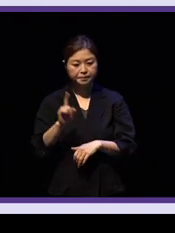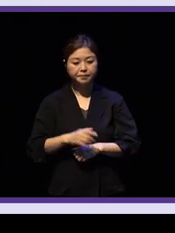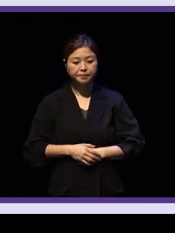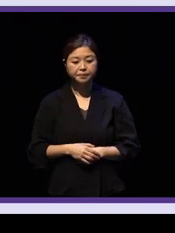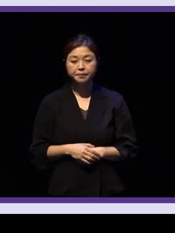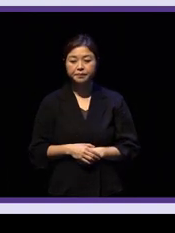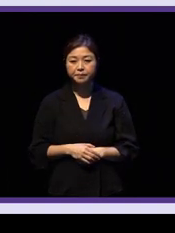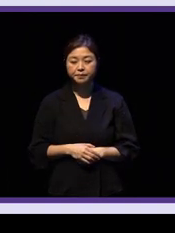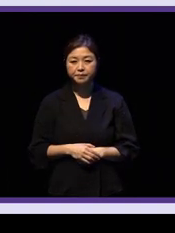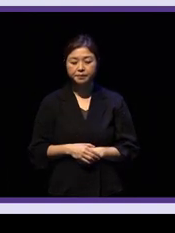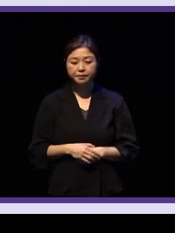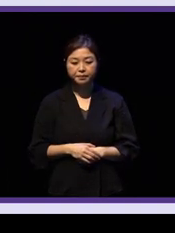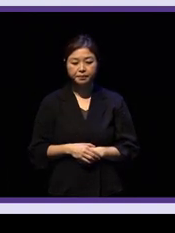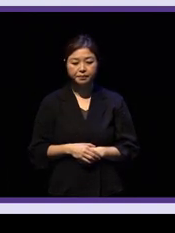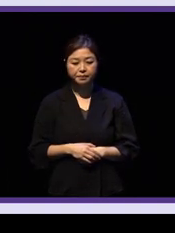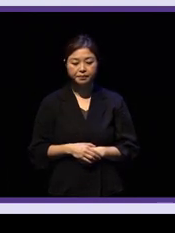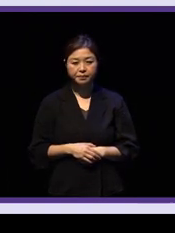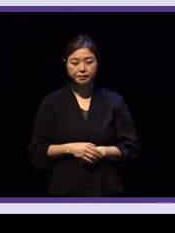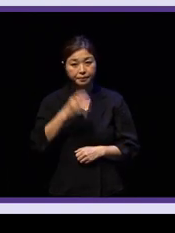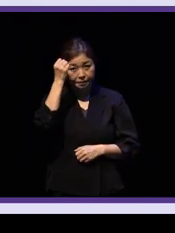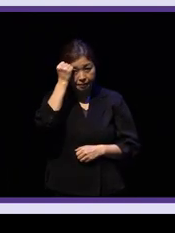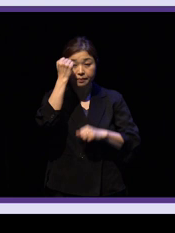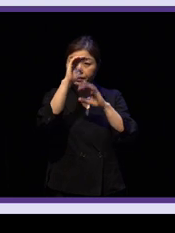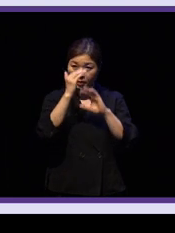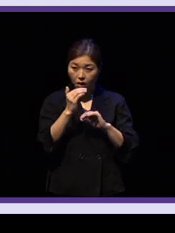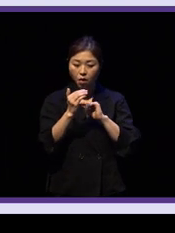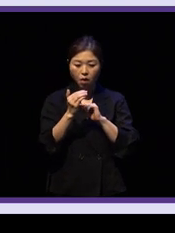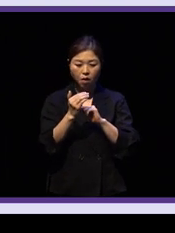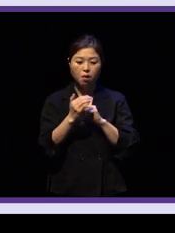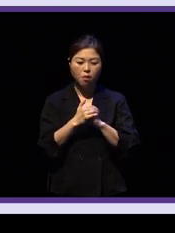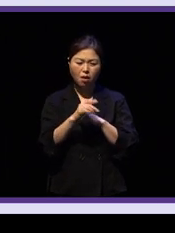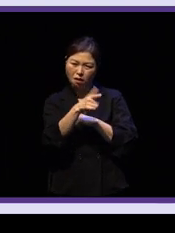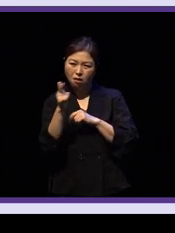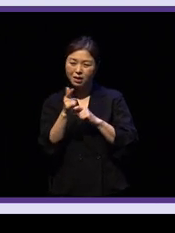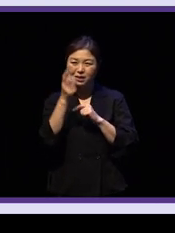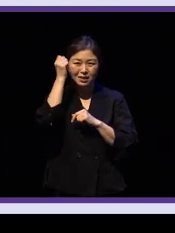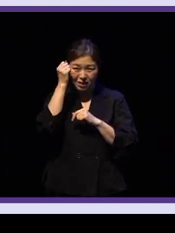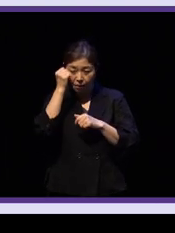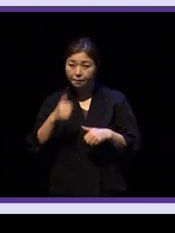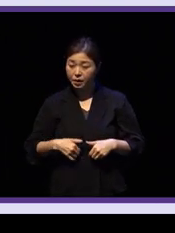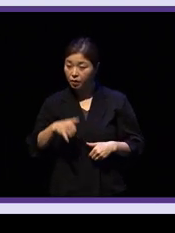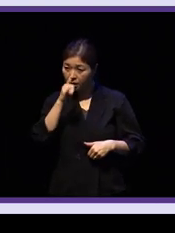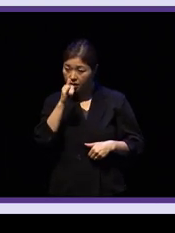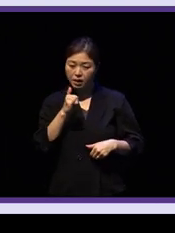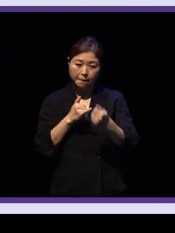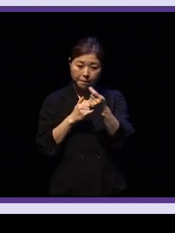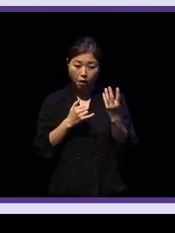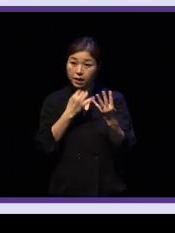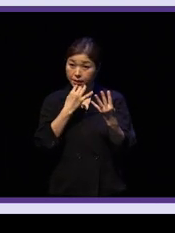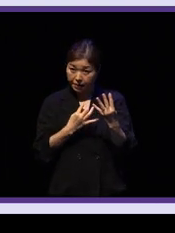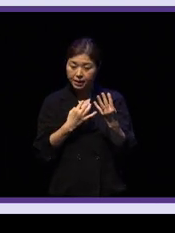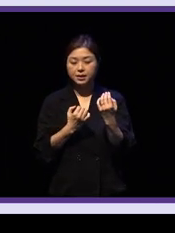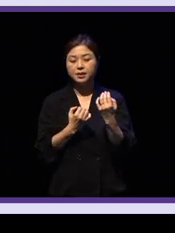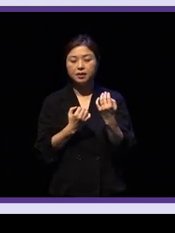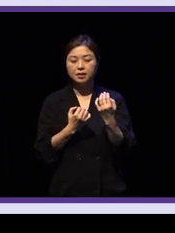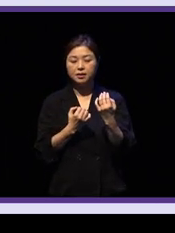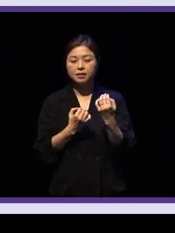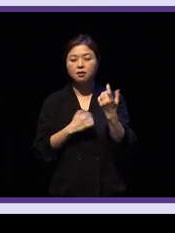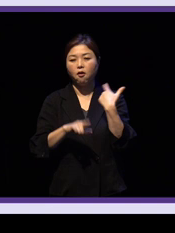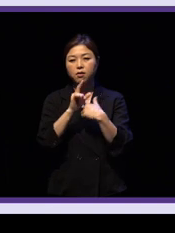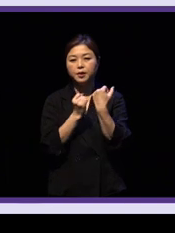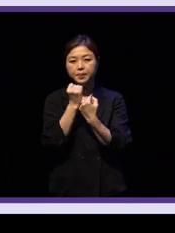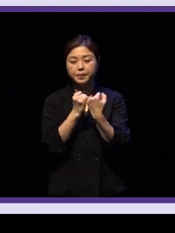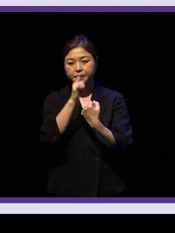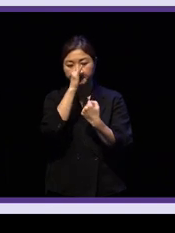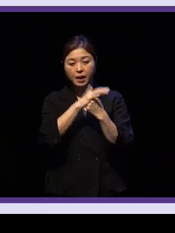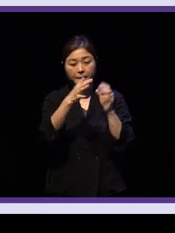마지막으로 주요 참고 사항 간단히 다른 참고사항도 많은데 조금 몇 가지만 제가 추려 봤습니다 아까 말씀드렸던